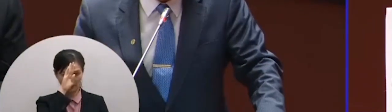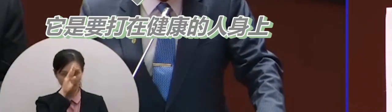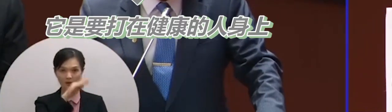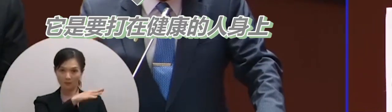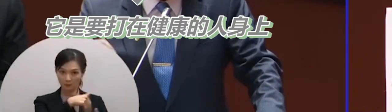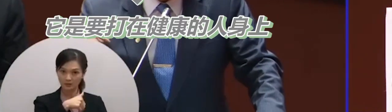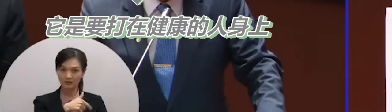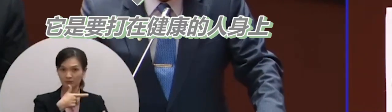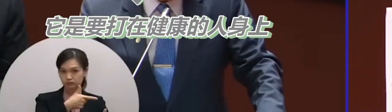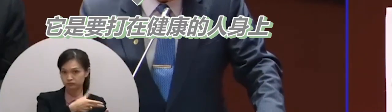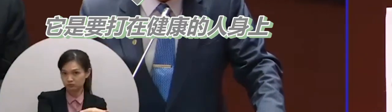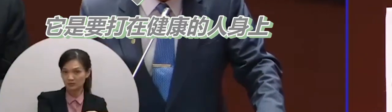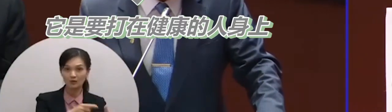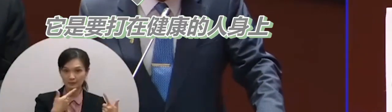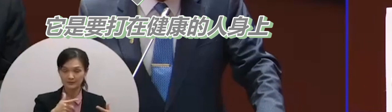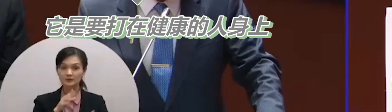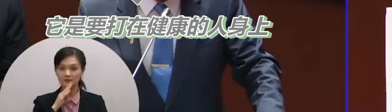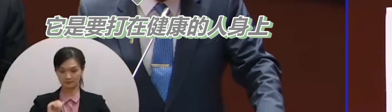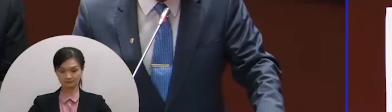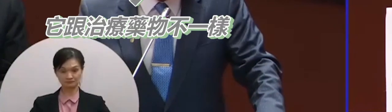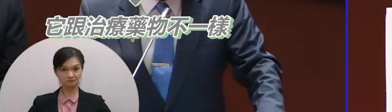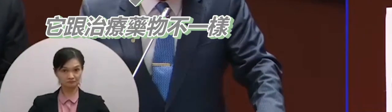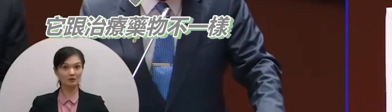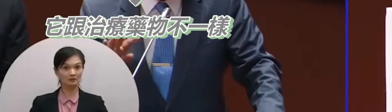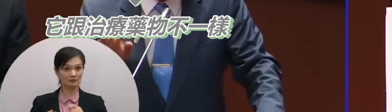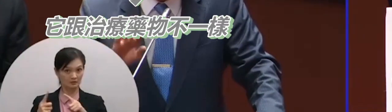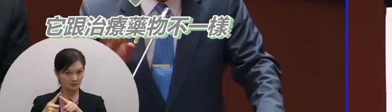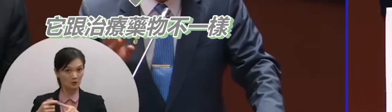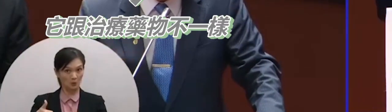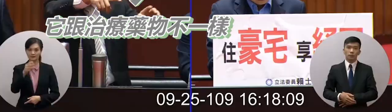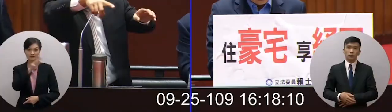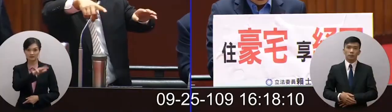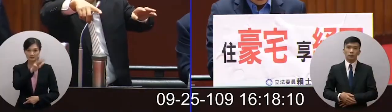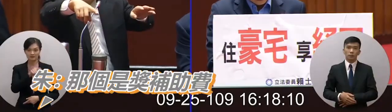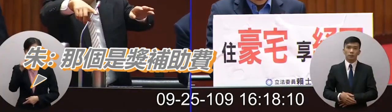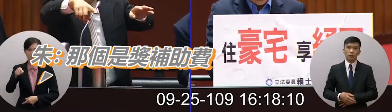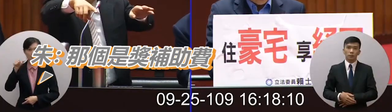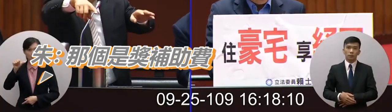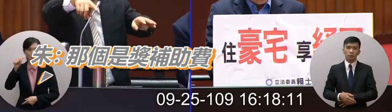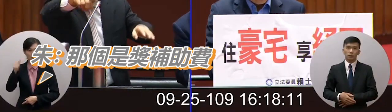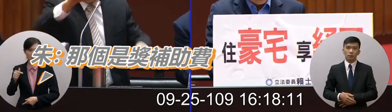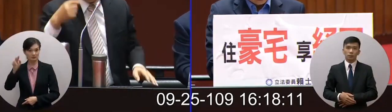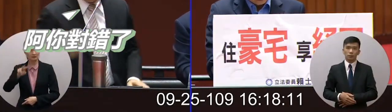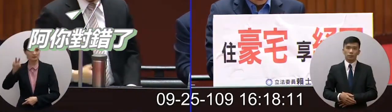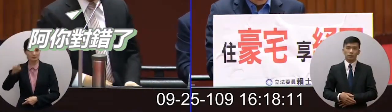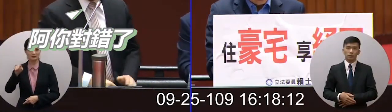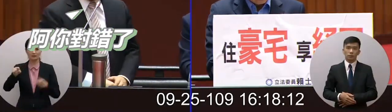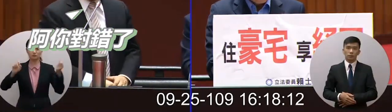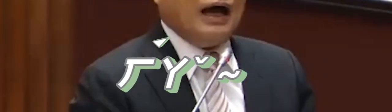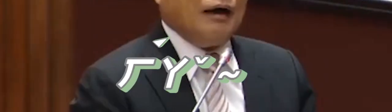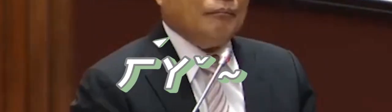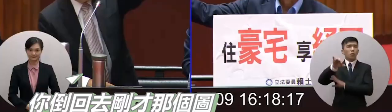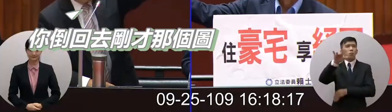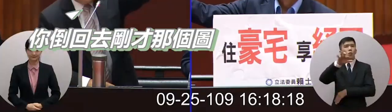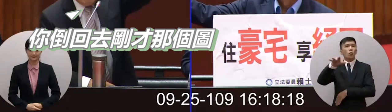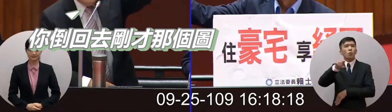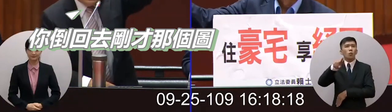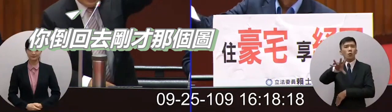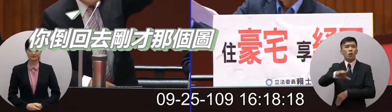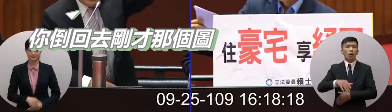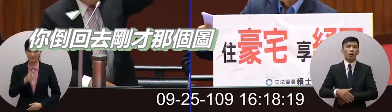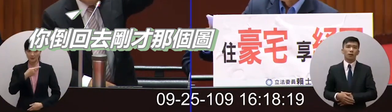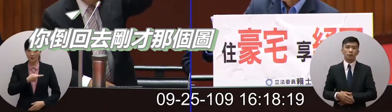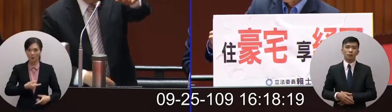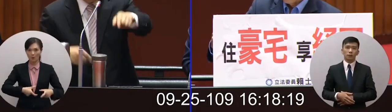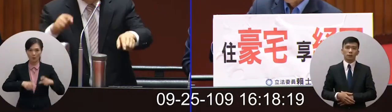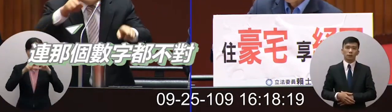上，它是在打在健康的人的身上。 没有可能。 那个治疗药物不 干嘛？ 那个是奖补助会。 你倒不对呀，哈！你倒回